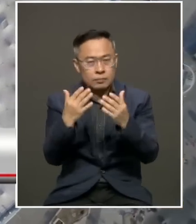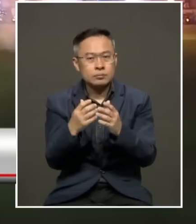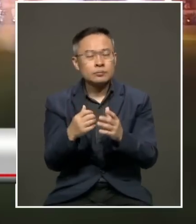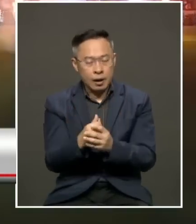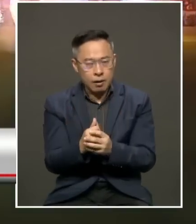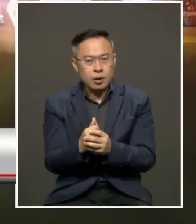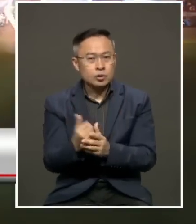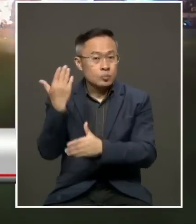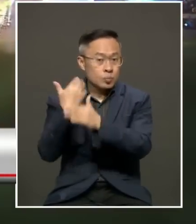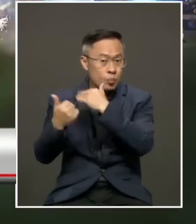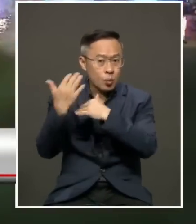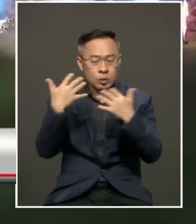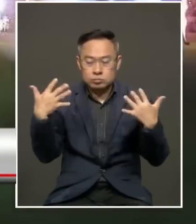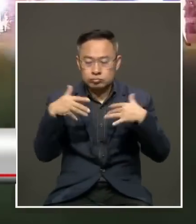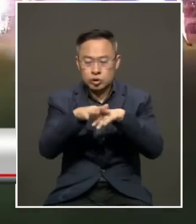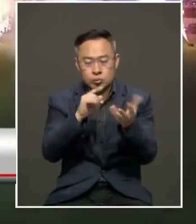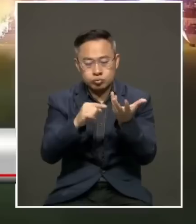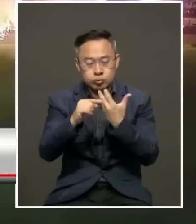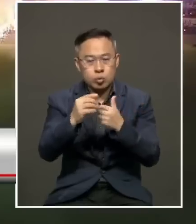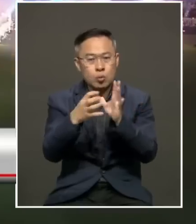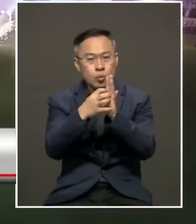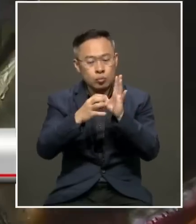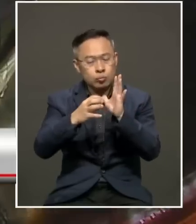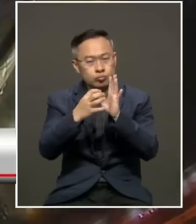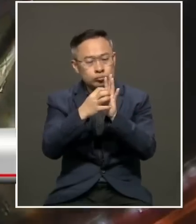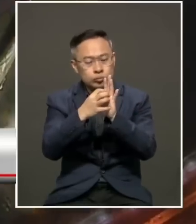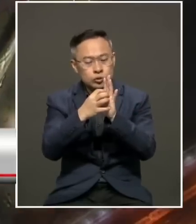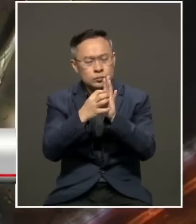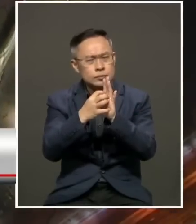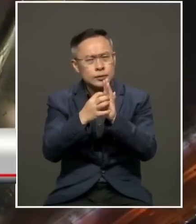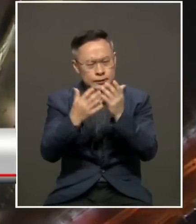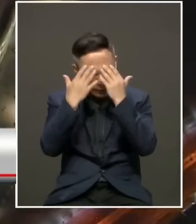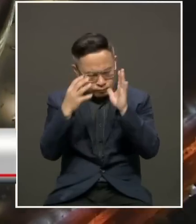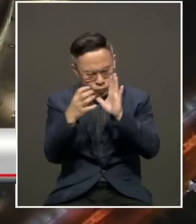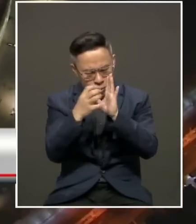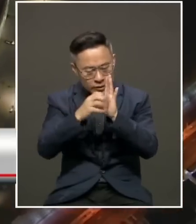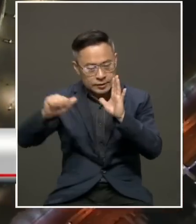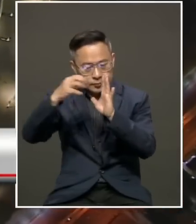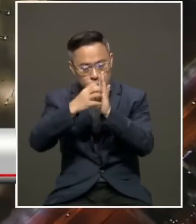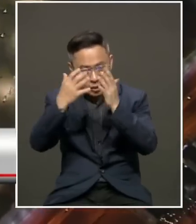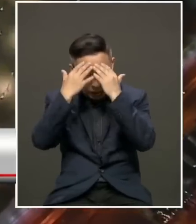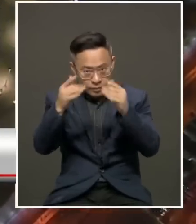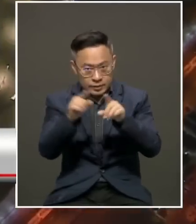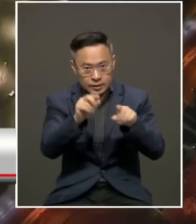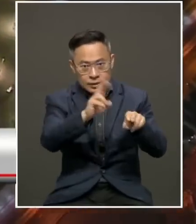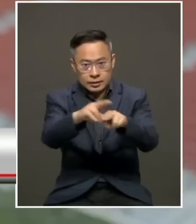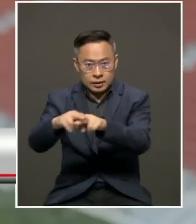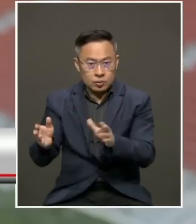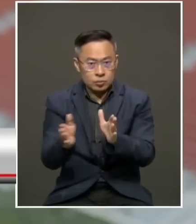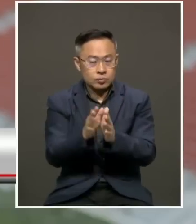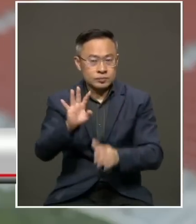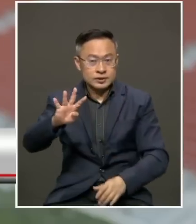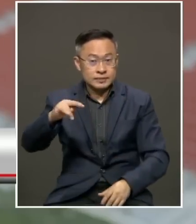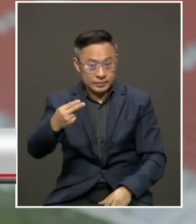และประวัติศาสตร์ที่เชื่อมโยงกันของประเทศอาหรับนั่นเองอย่างที่บอกไปค่ะว่าที่นี่จุได้ 40,000ที่นั่งนะคะซึ่ง